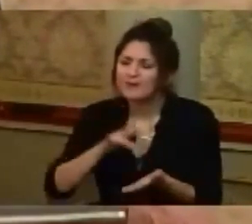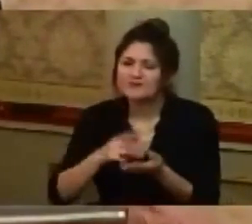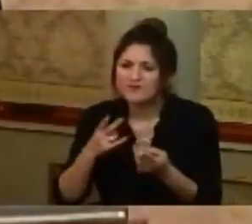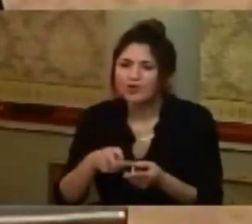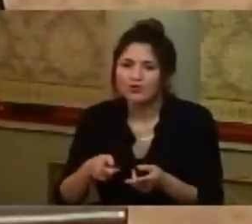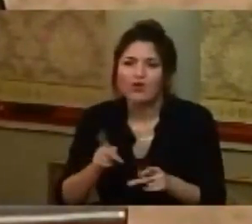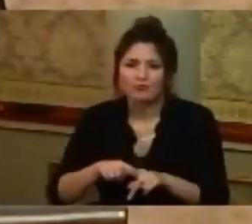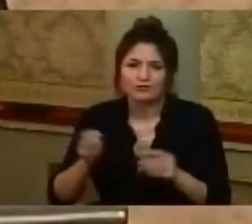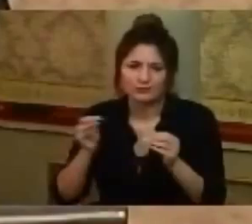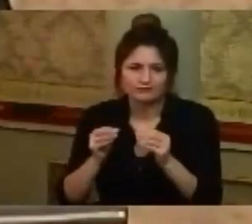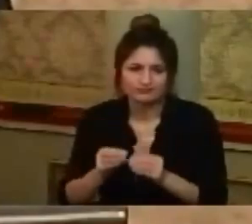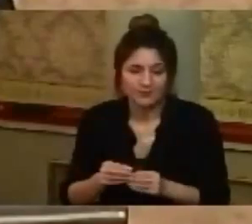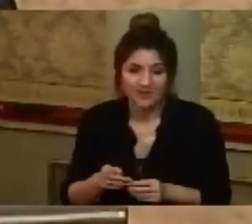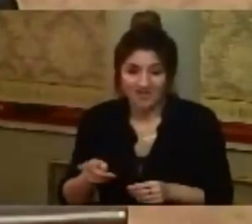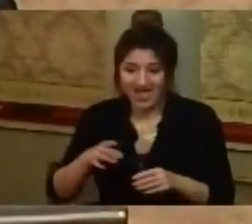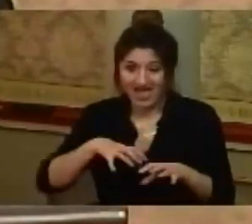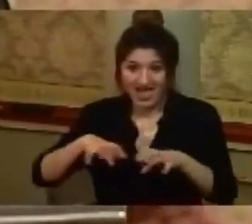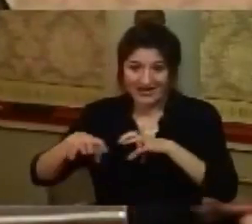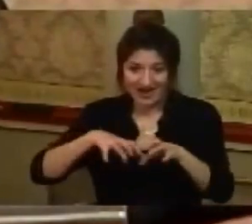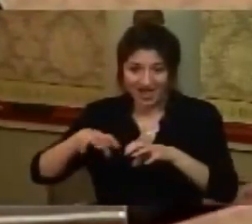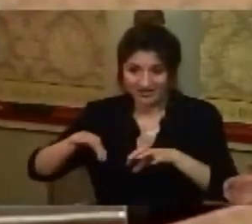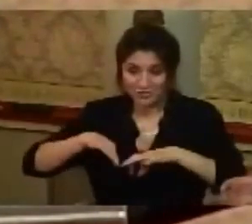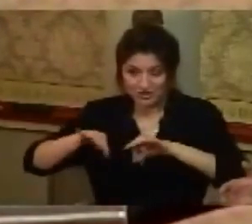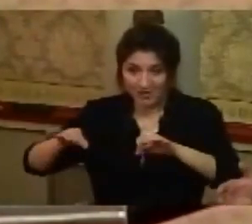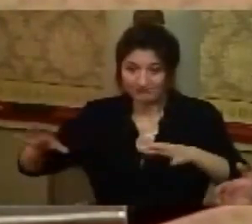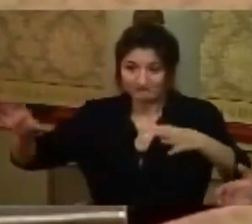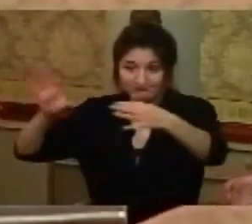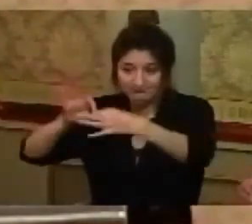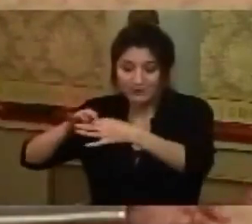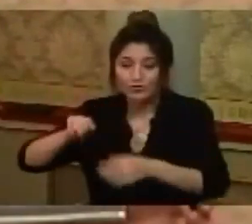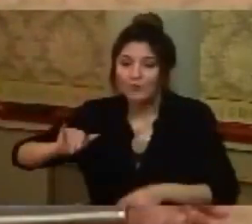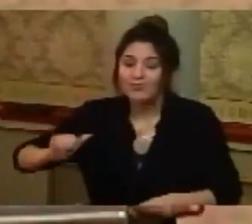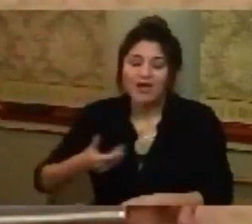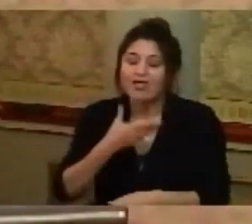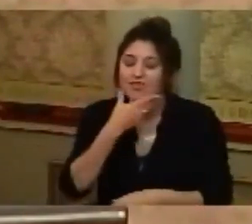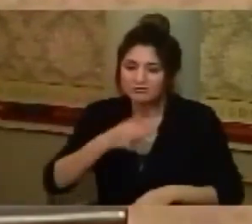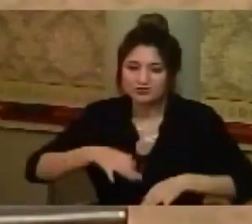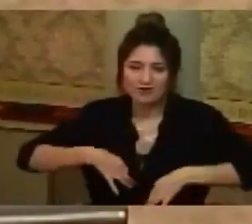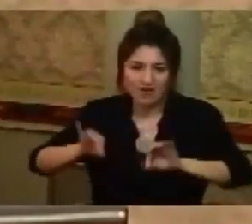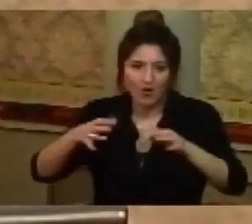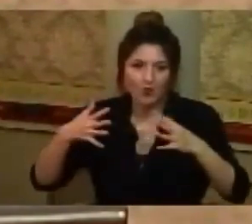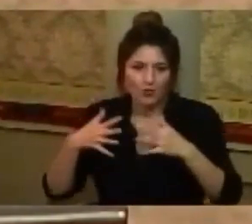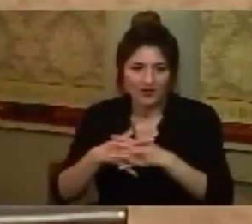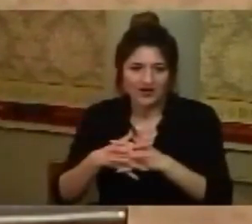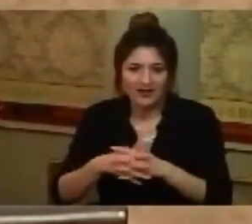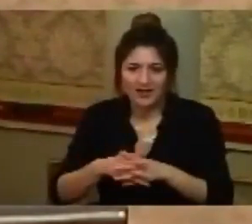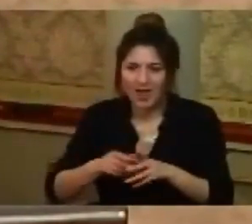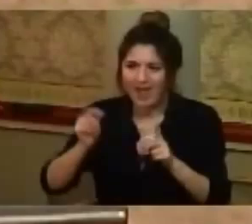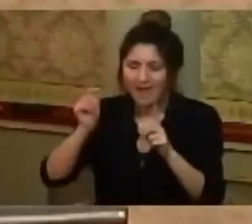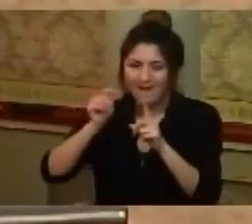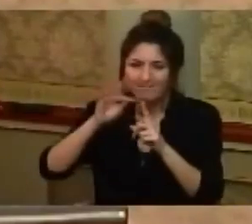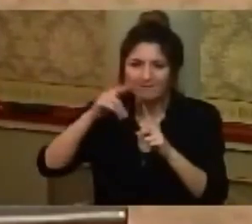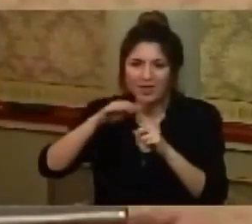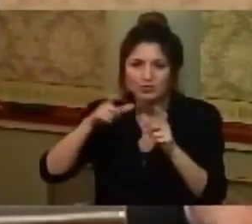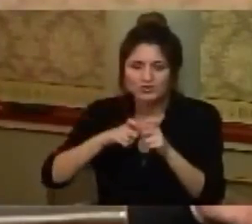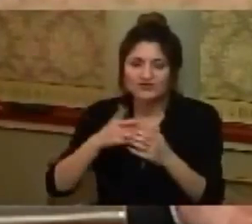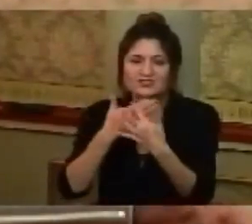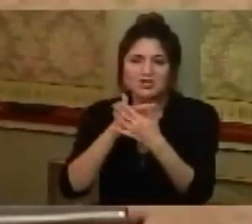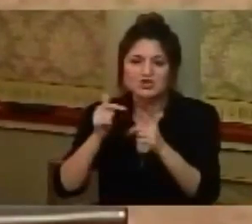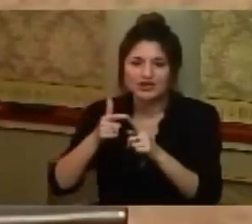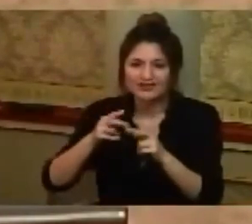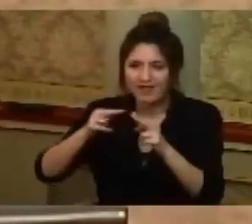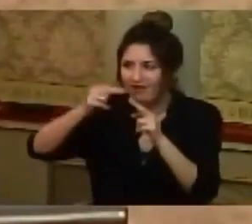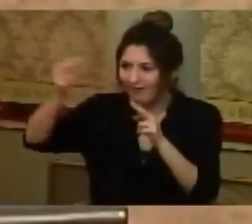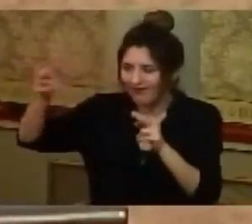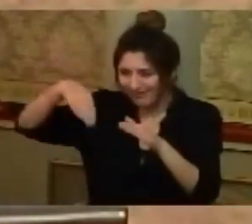kad se spoji za godinu dana, biće najljepša cesta u gradu. Ona je već sada do Petruševca i Žitnjaka, do nadvožnjaka najljepša. Jeste vidjeli